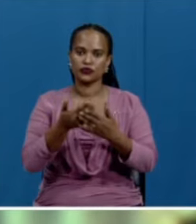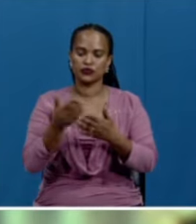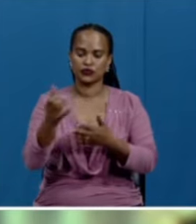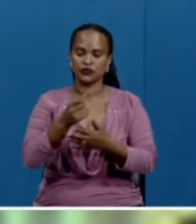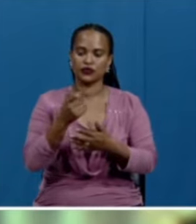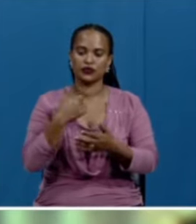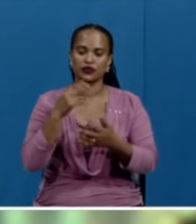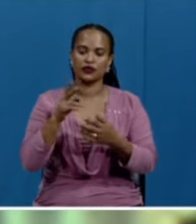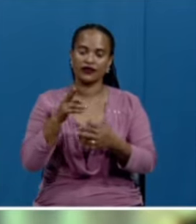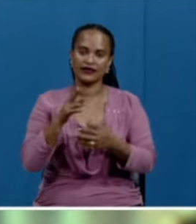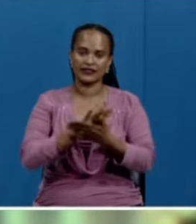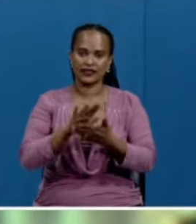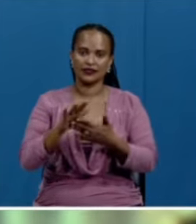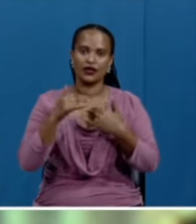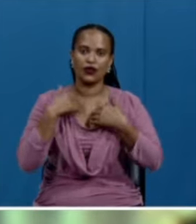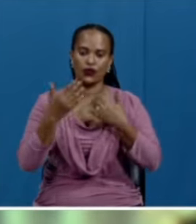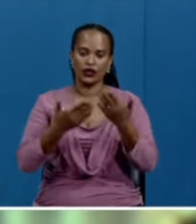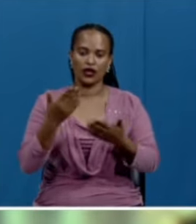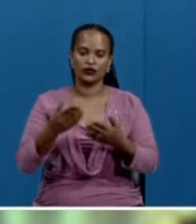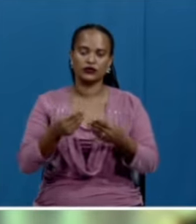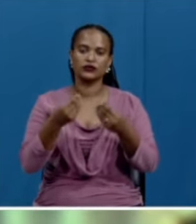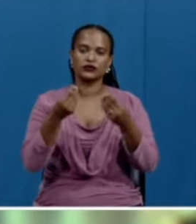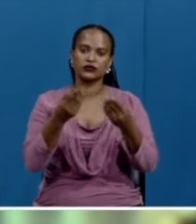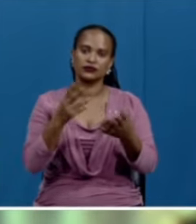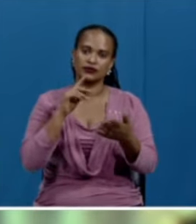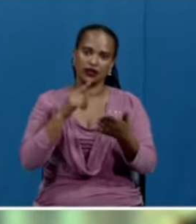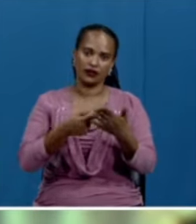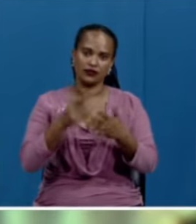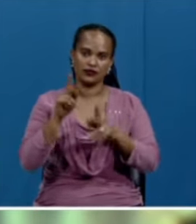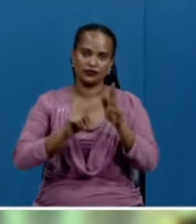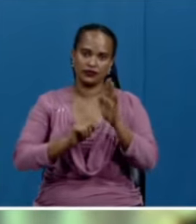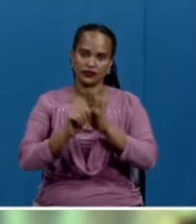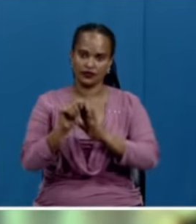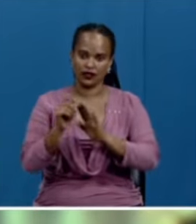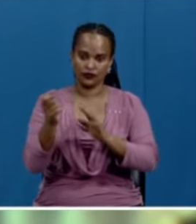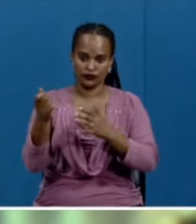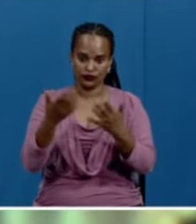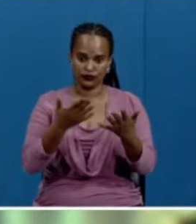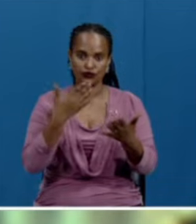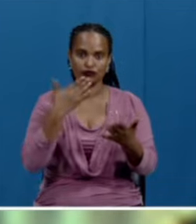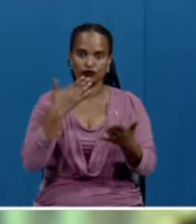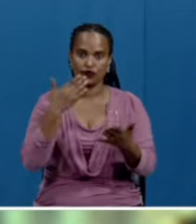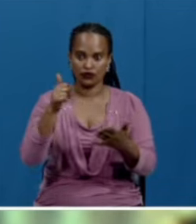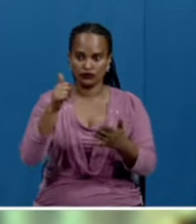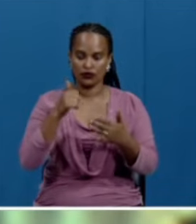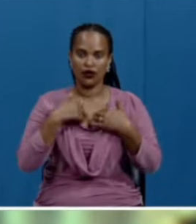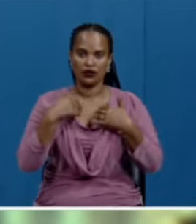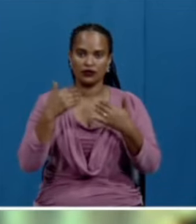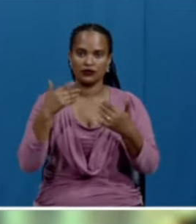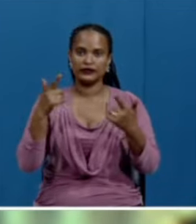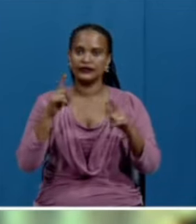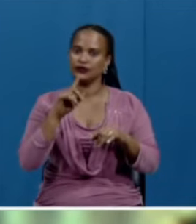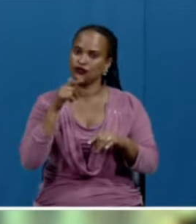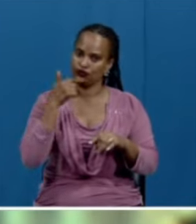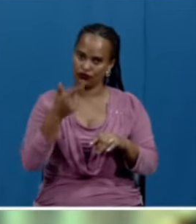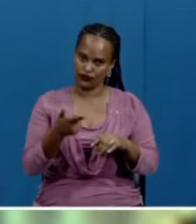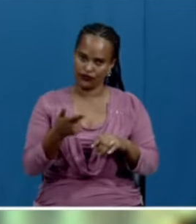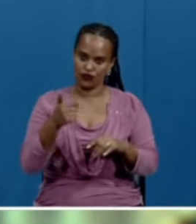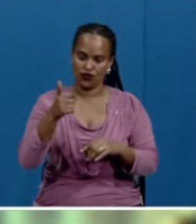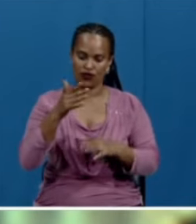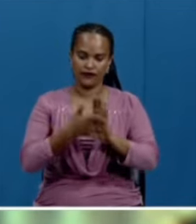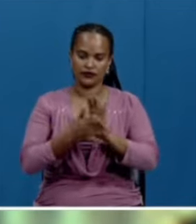ኮይኑ ቅልጣፈን ፅሬትን ዘለዎ ግልጋሎት ስልክን ዳታን ንህዝቢ ትግራይ ሒዙ ምምፅኡ ዓርሱ ዝኽኣለ ዕድል ኢሎም